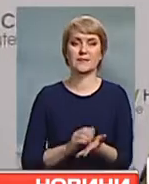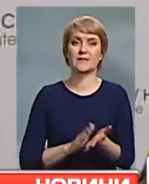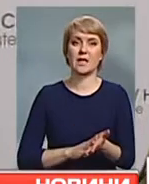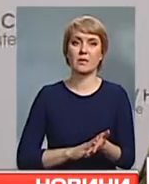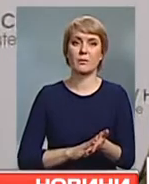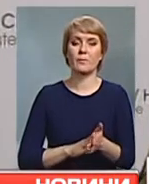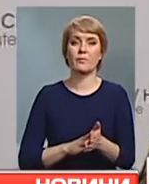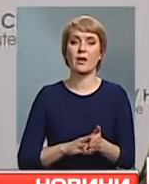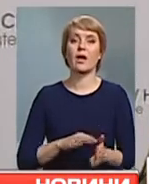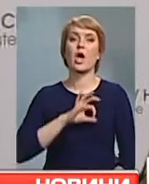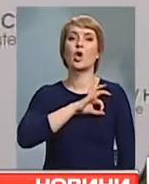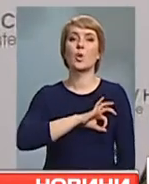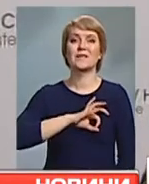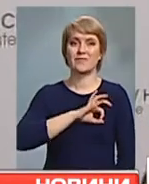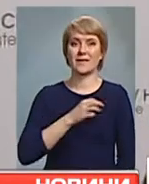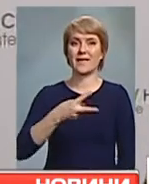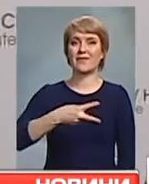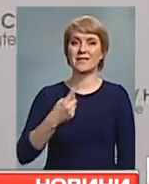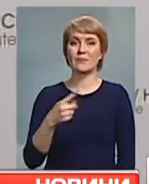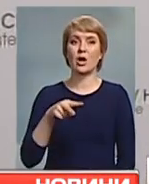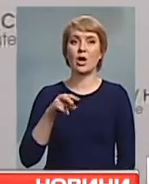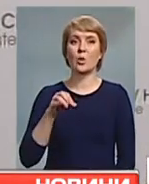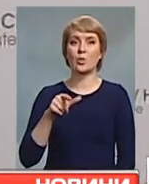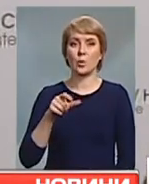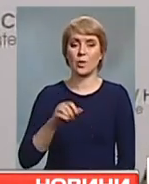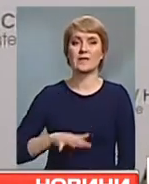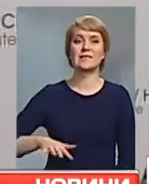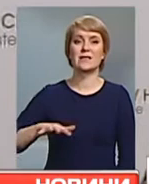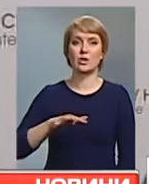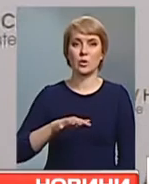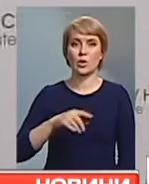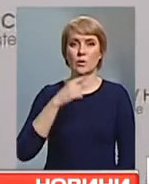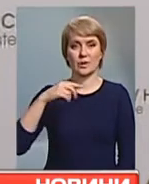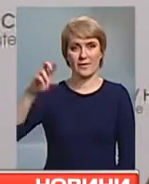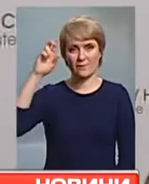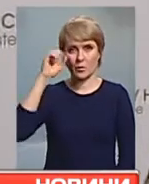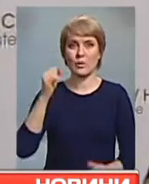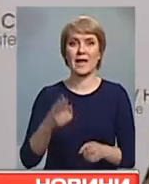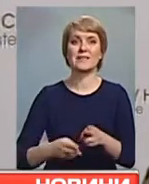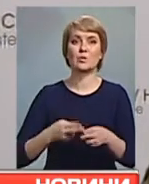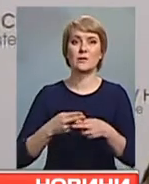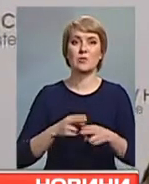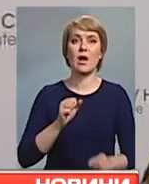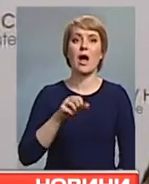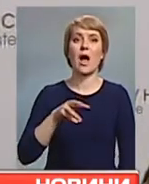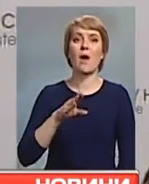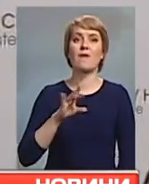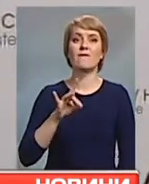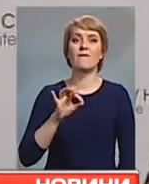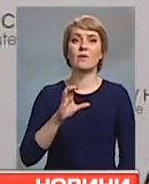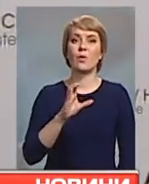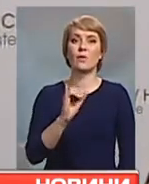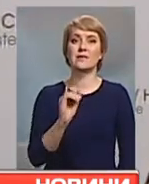розвідки, 21 лютого з території Російської Федерації на залізничну станцію Амросіївка в Донецькій